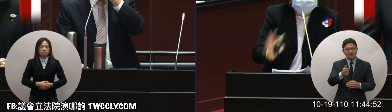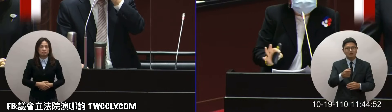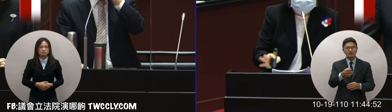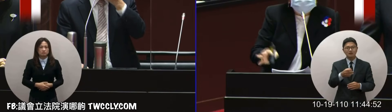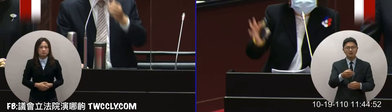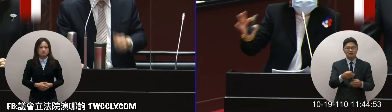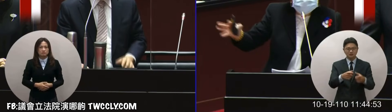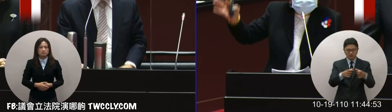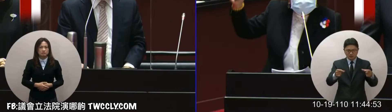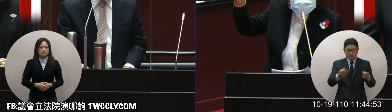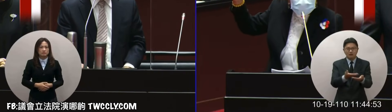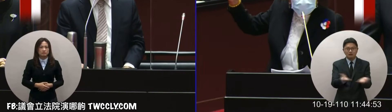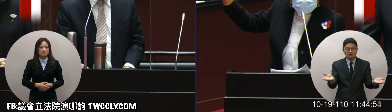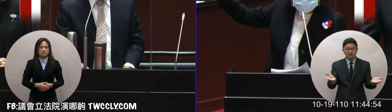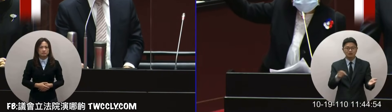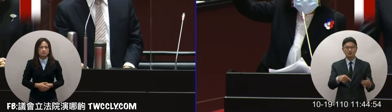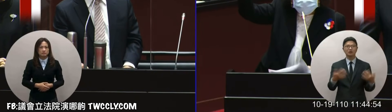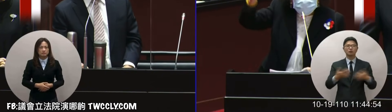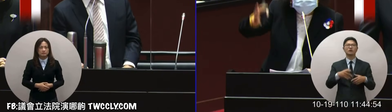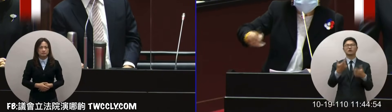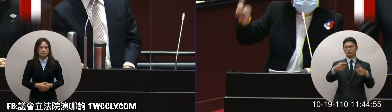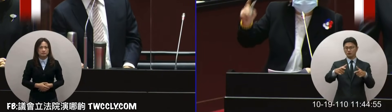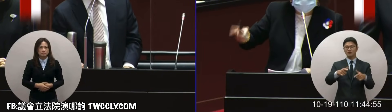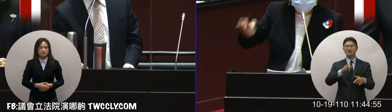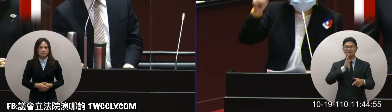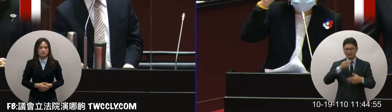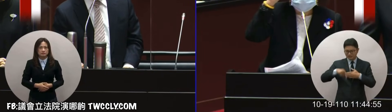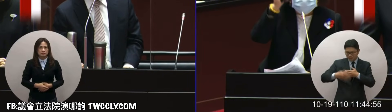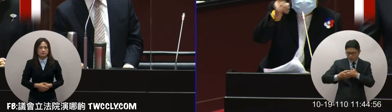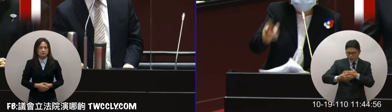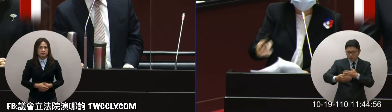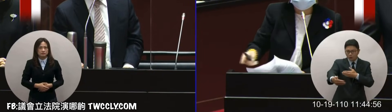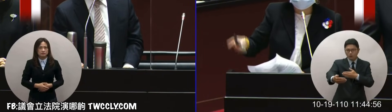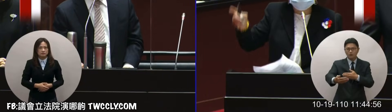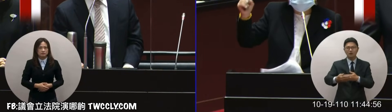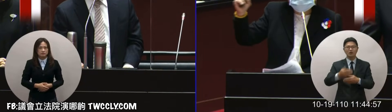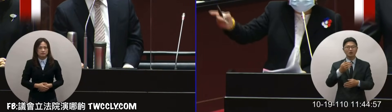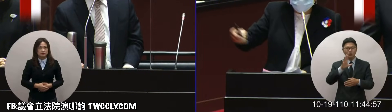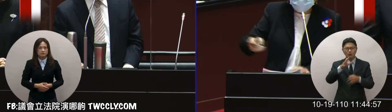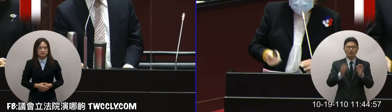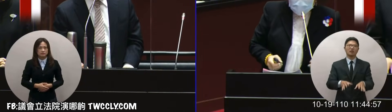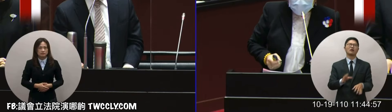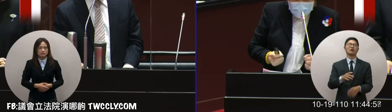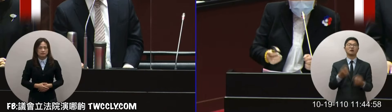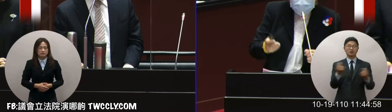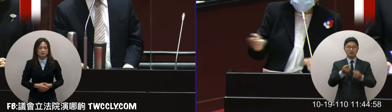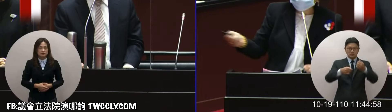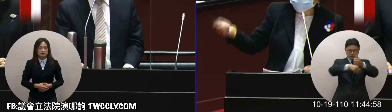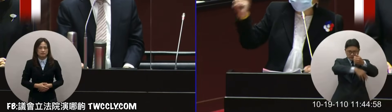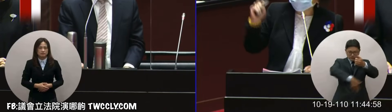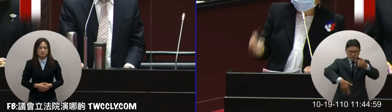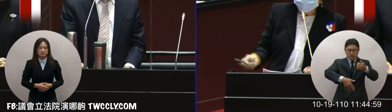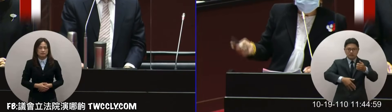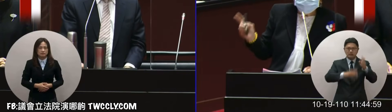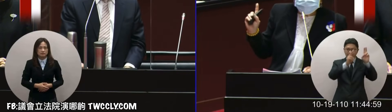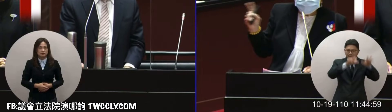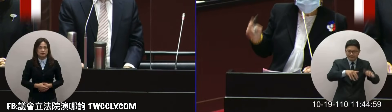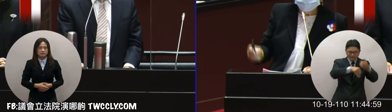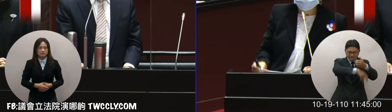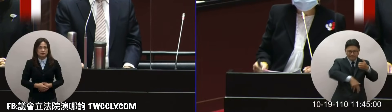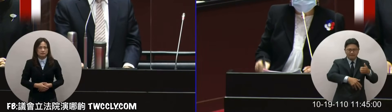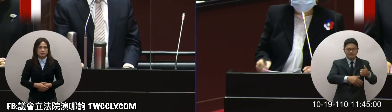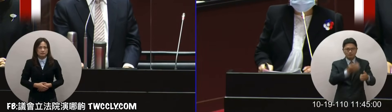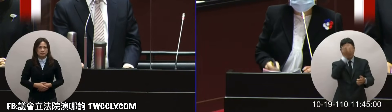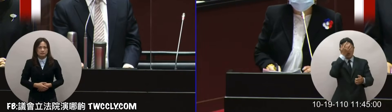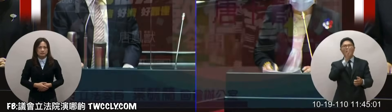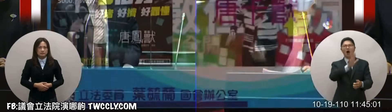是问题，问题是你即马哈这个过程之中哦，它浪费了，比如说系统。啊！卡卡卡卡！我讲我今晚吼，